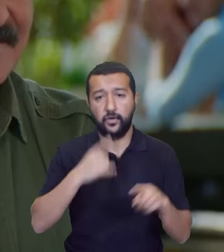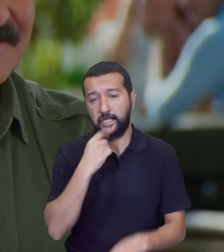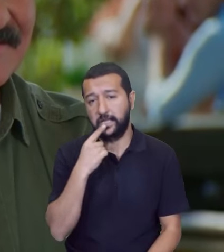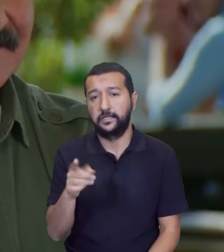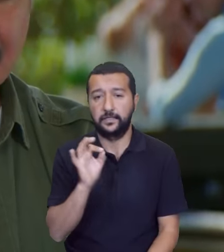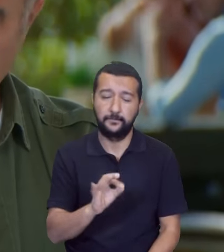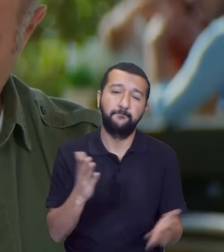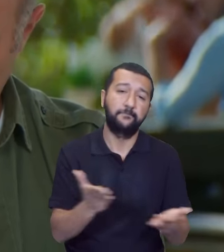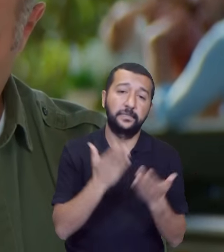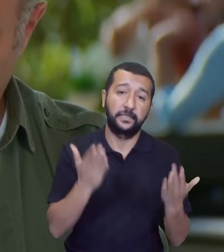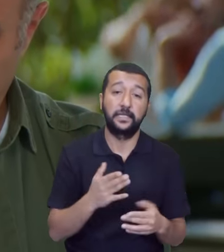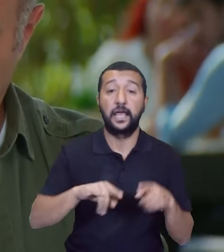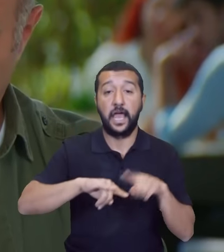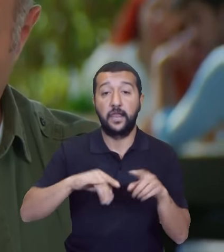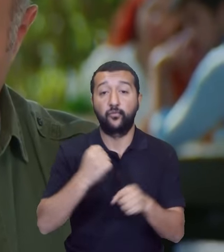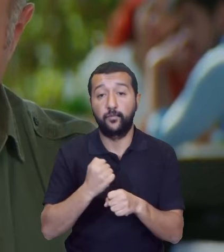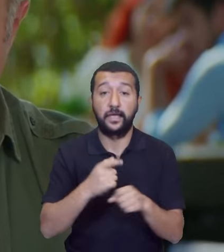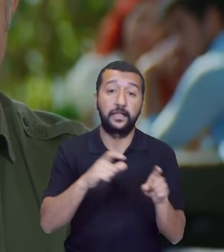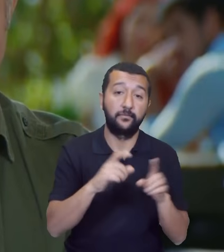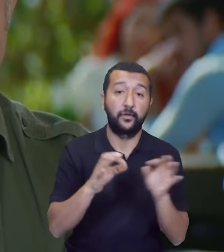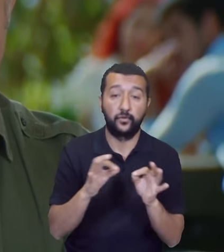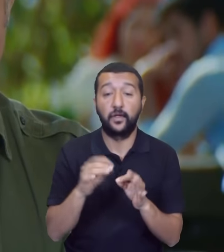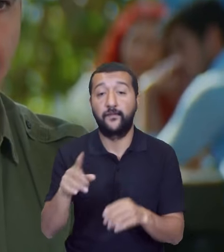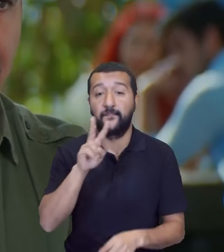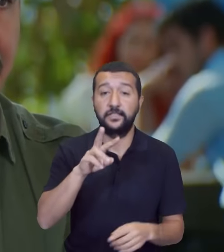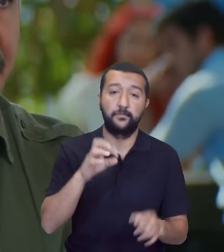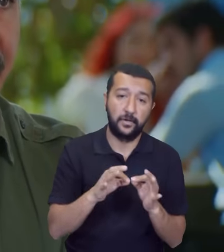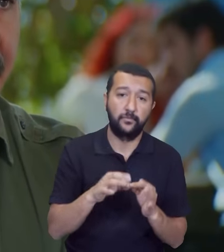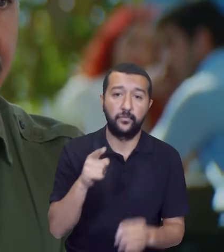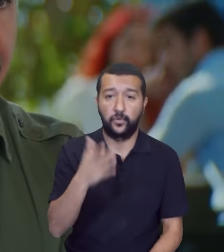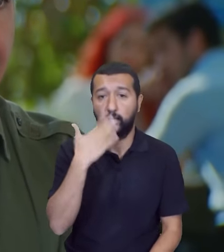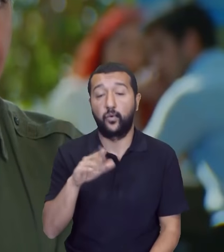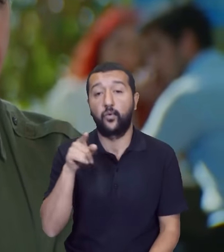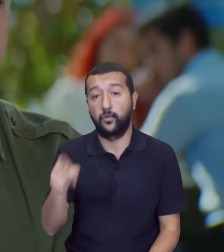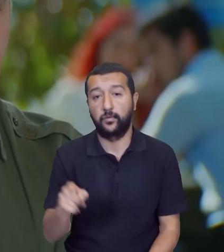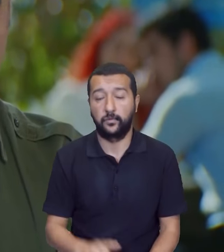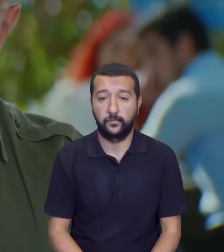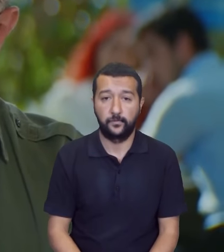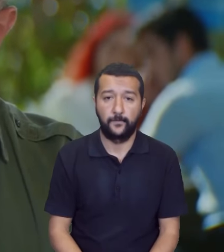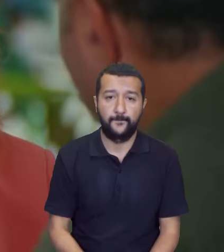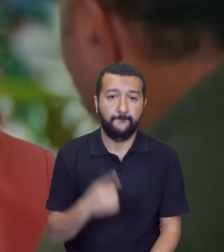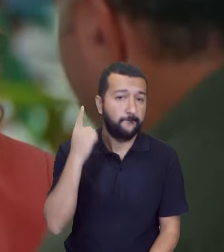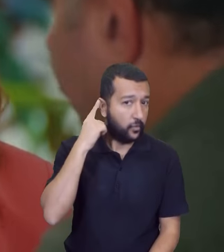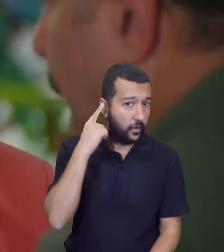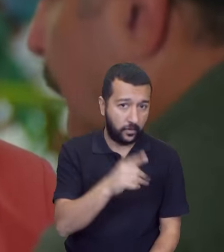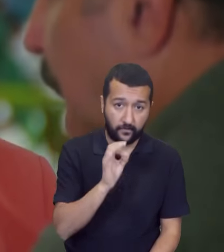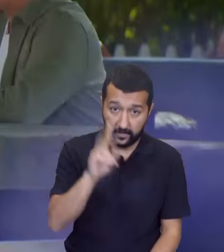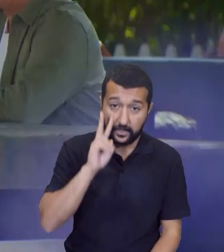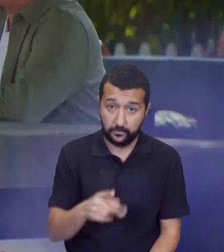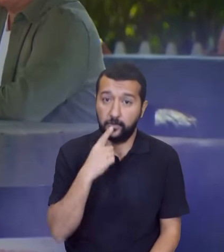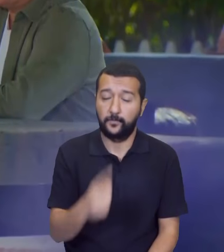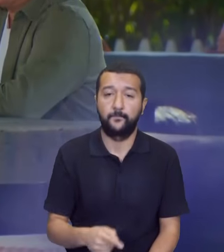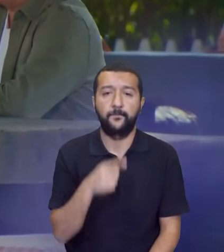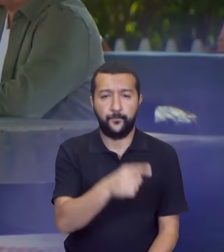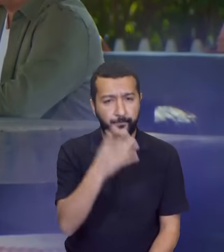tatlısı. Misal hanım göbeği, dilber dudağı, vezir parmağı. Yok eşeğin kulağı yani. Vallahi bak.